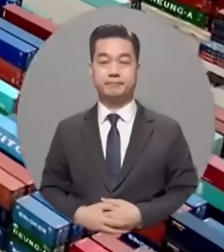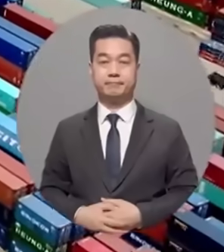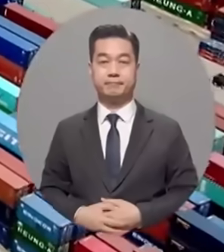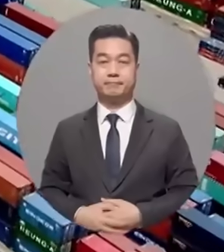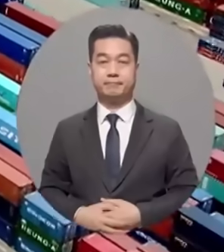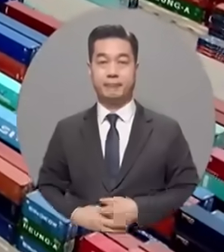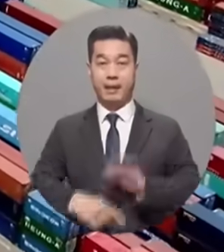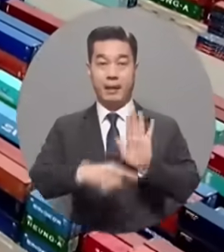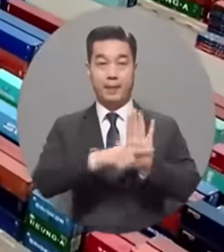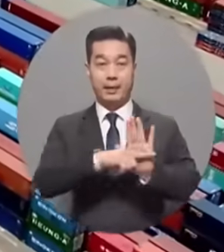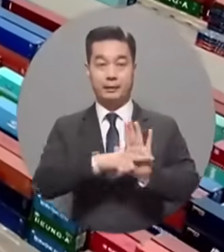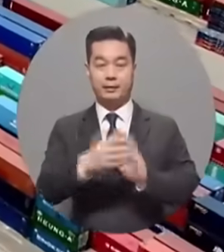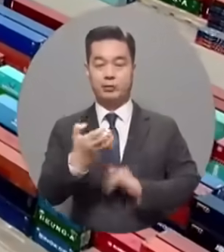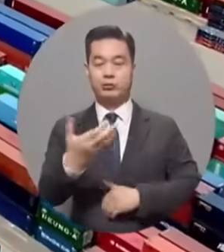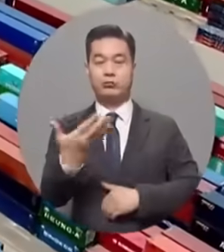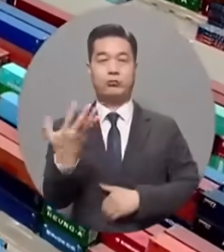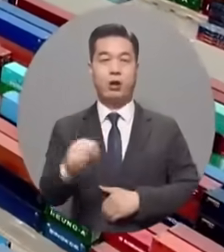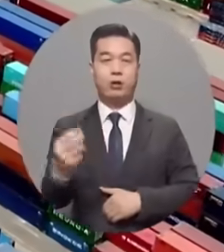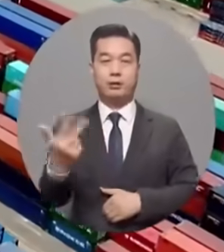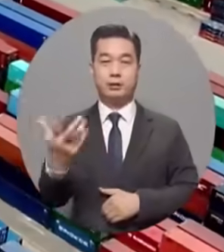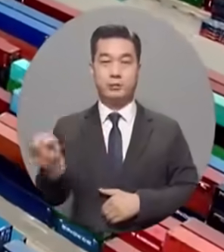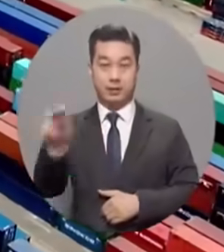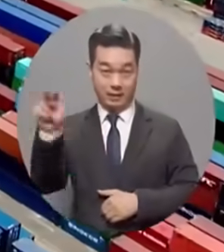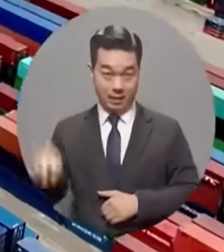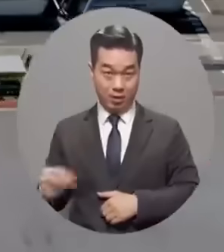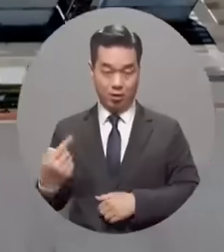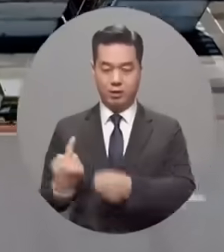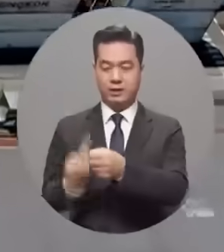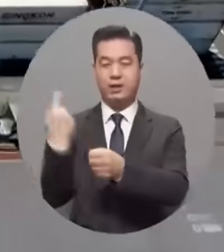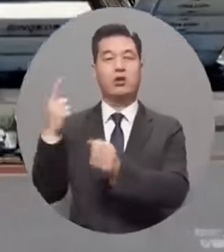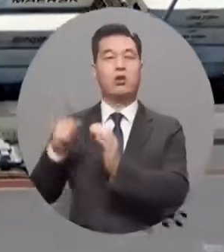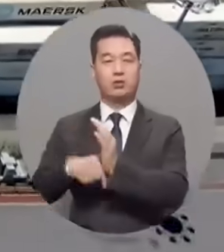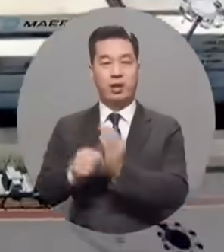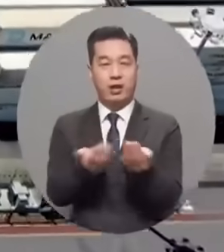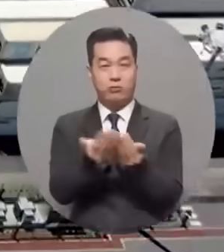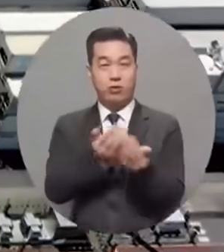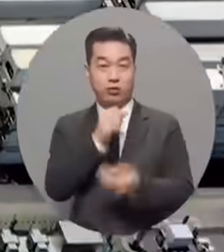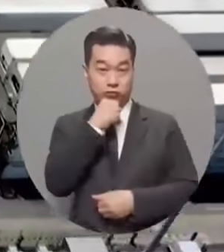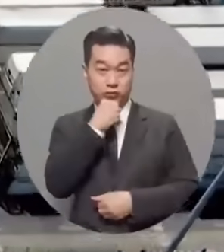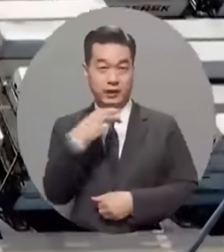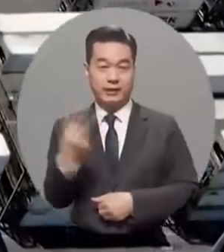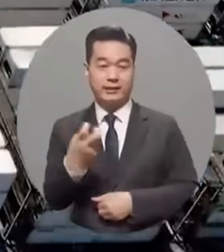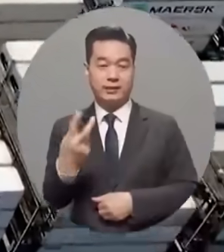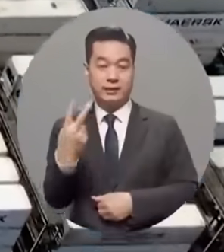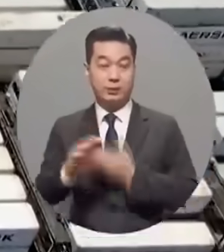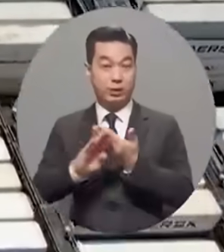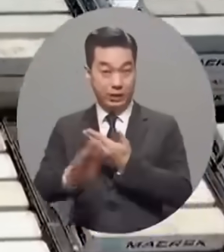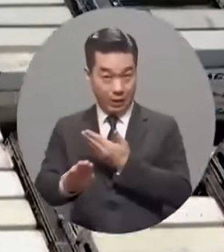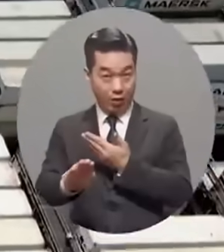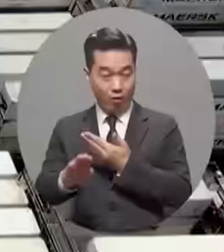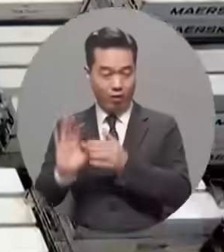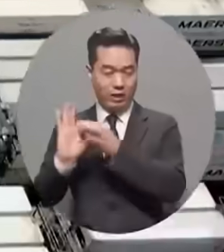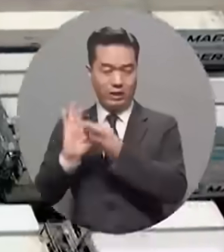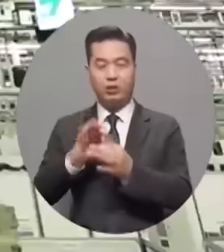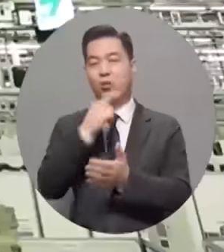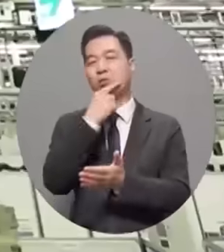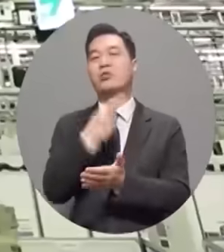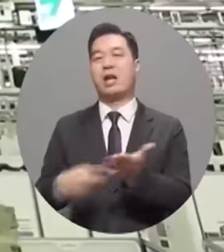마이너스 99억 7천만 달러. 지난해 무역 수지는 2022년에 이어 2년 연속 적자를